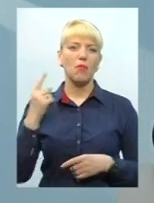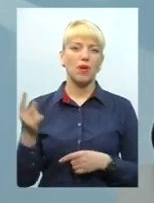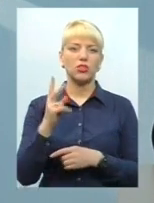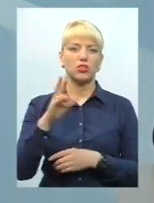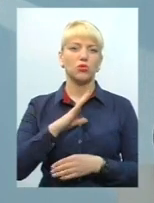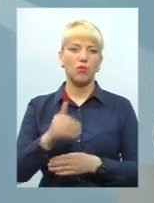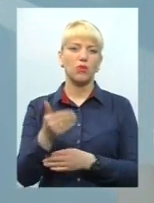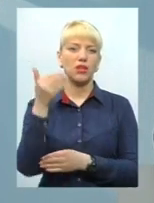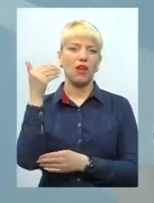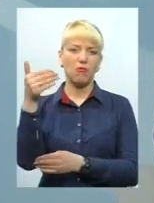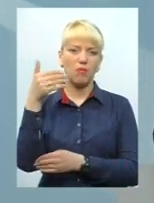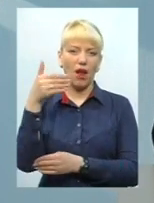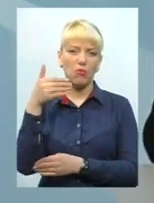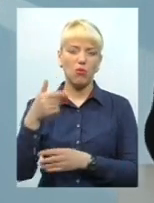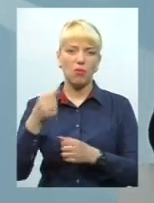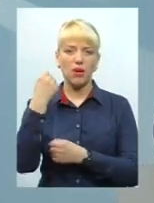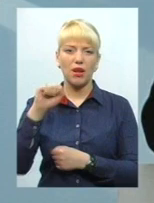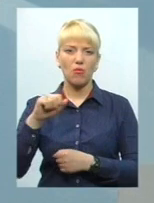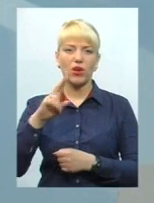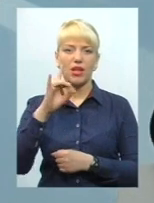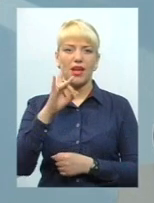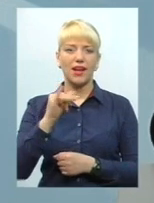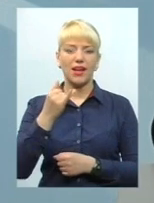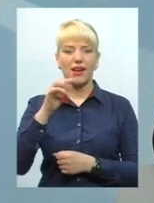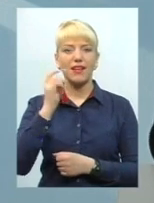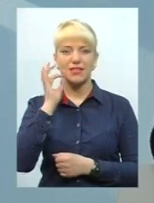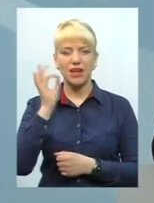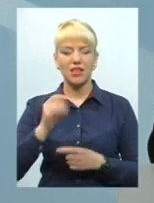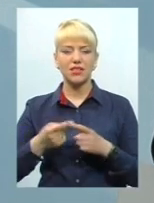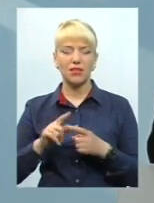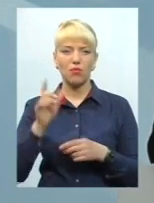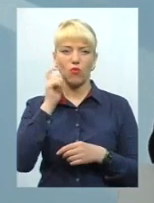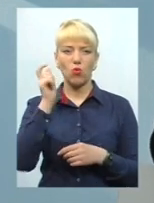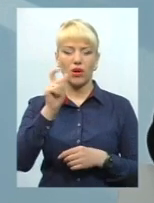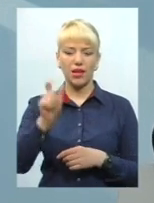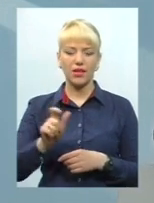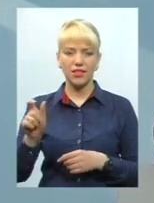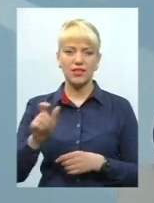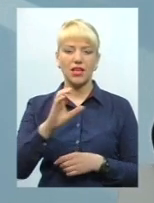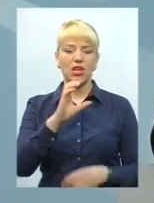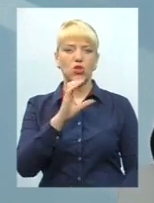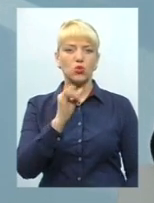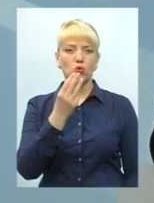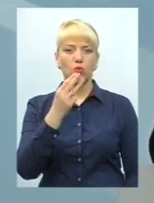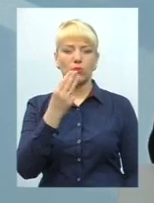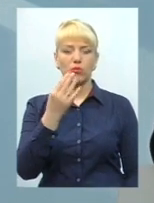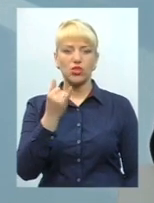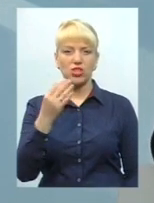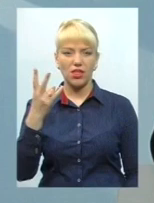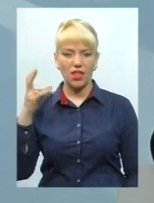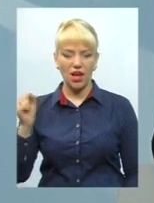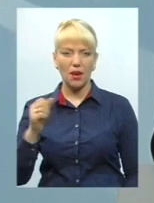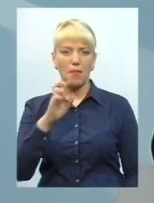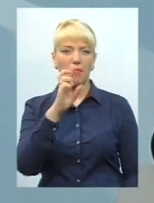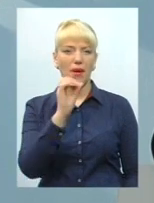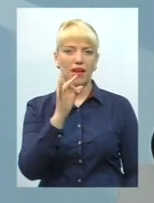прапор перемоги над Рейхстагом, був українець Сумщини Олекса Береста. Українець з Уманщини,